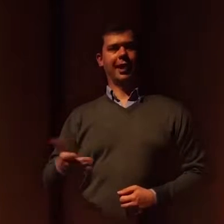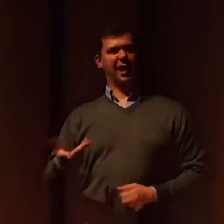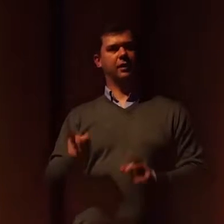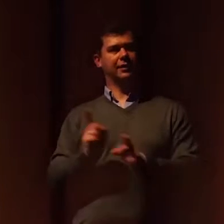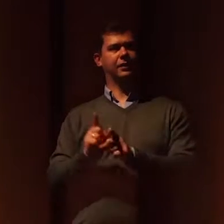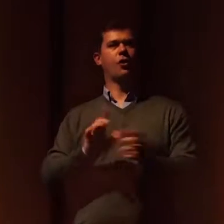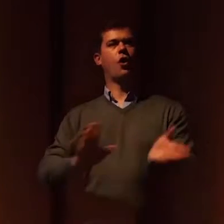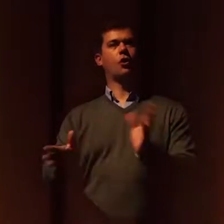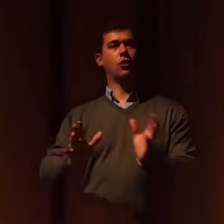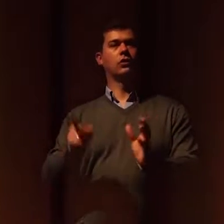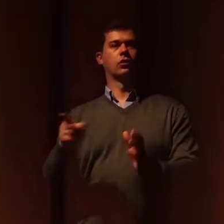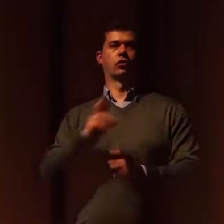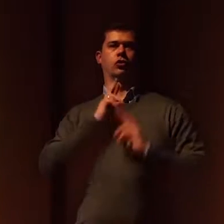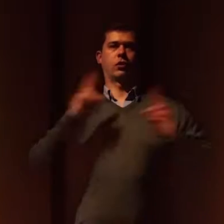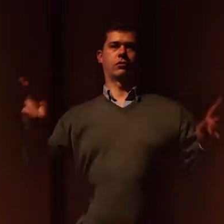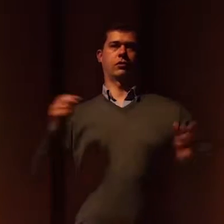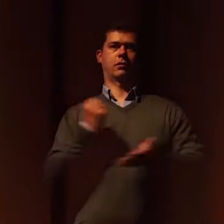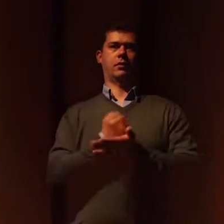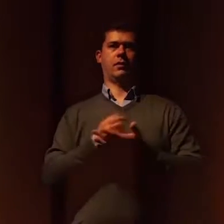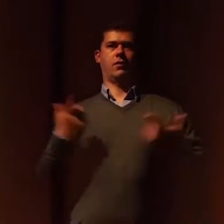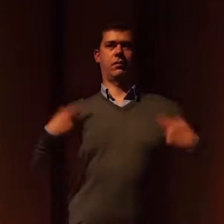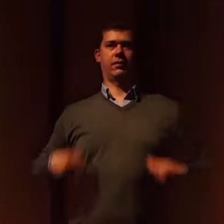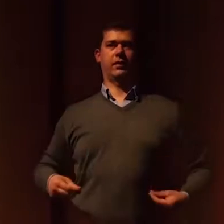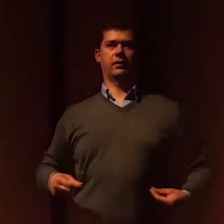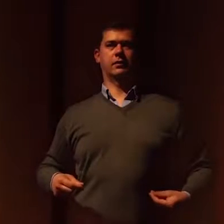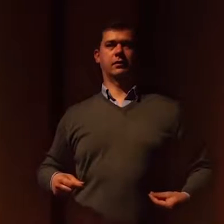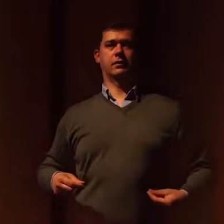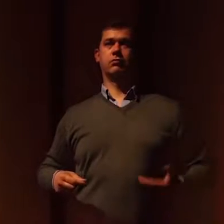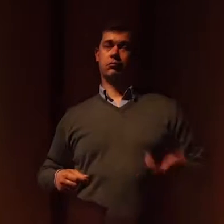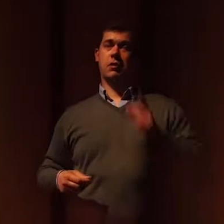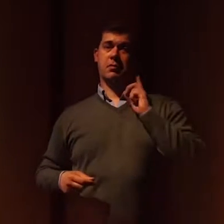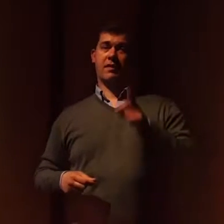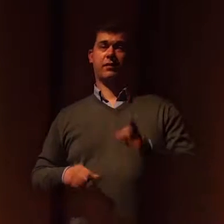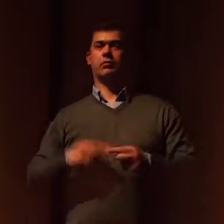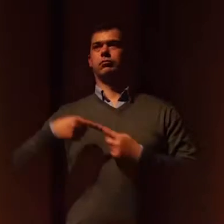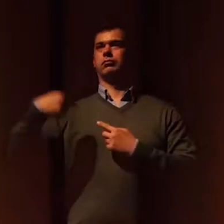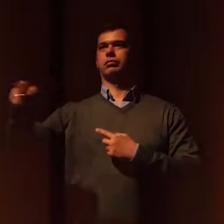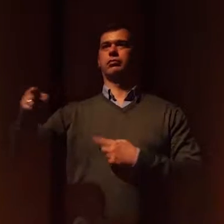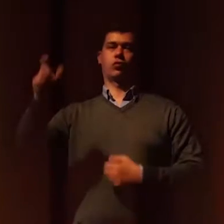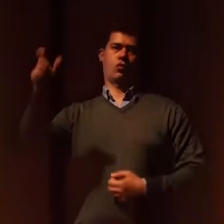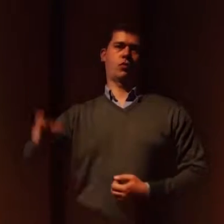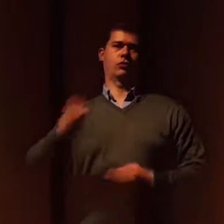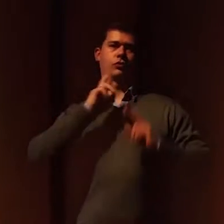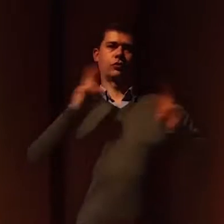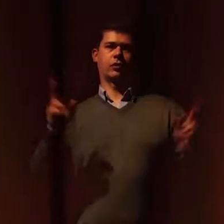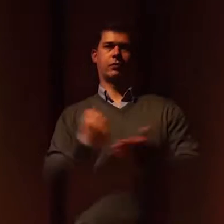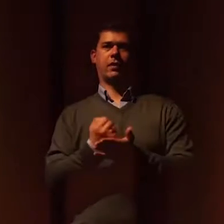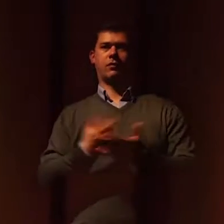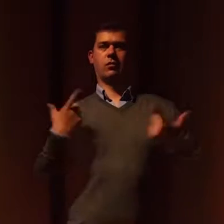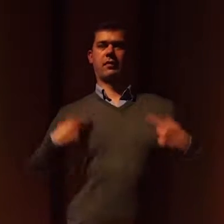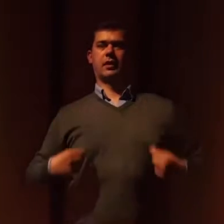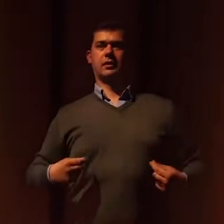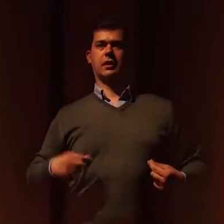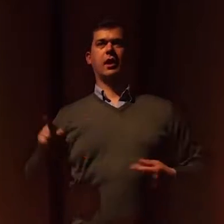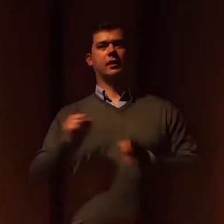ochrony sprawuje Rzecznik Praw Obywatelskich i właście tam powinny być kierowane Skargi A co więcej do